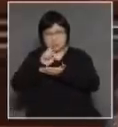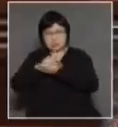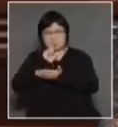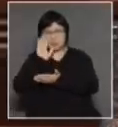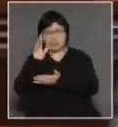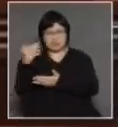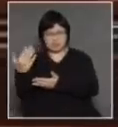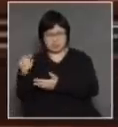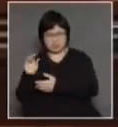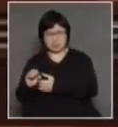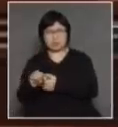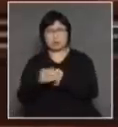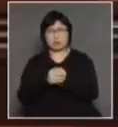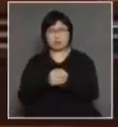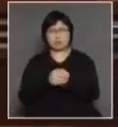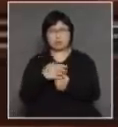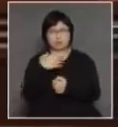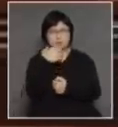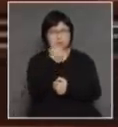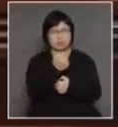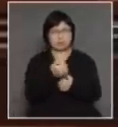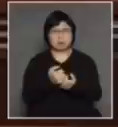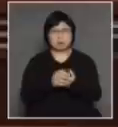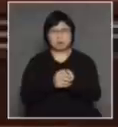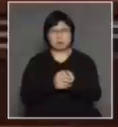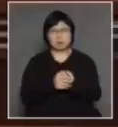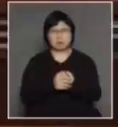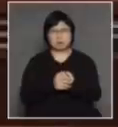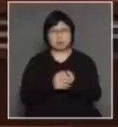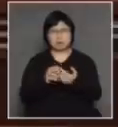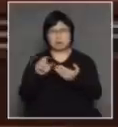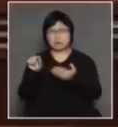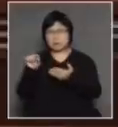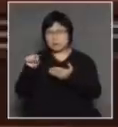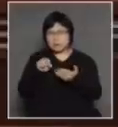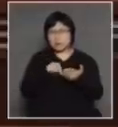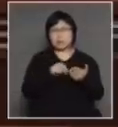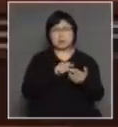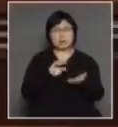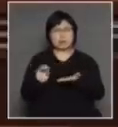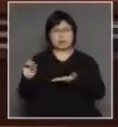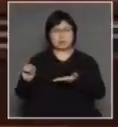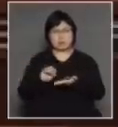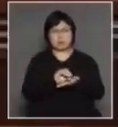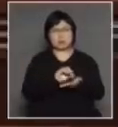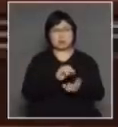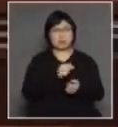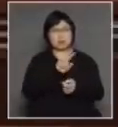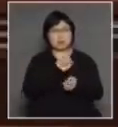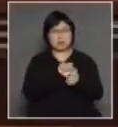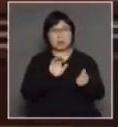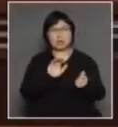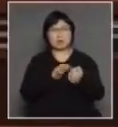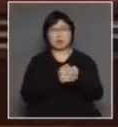500多億。主席，拿個單位數字出來就已經可以解決到這些問題了。單位數字都不